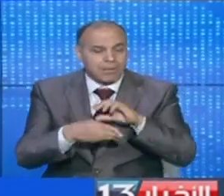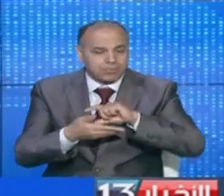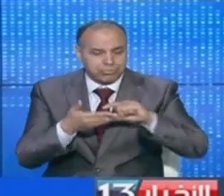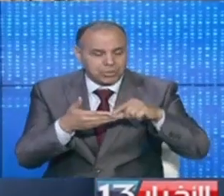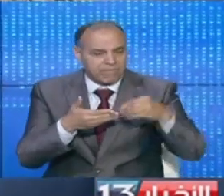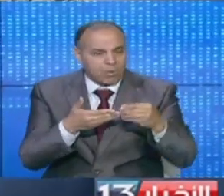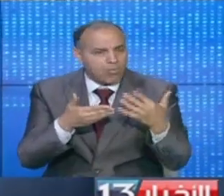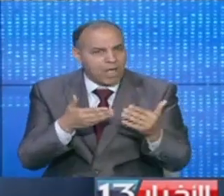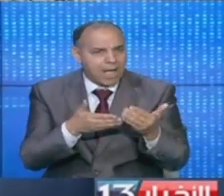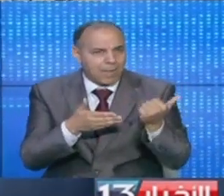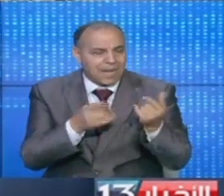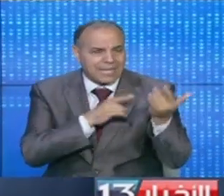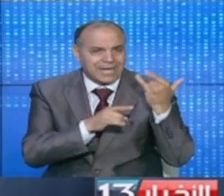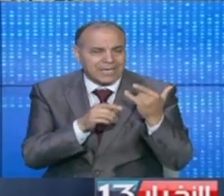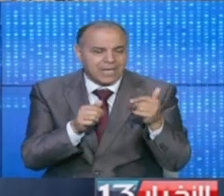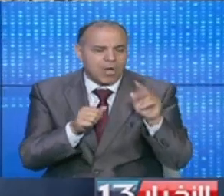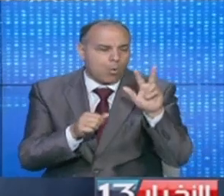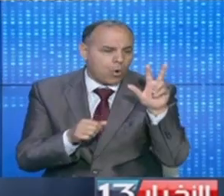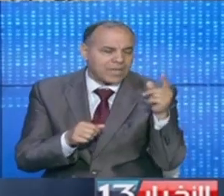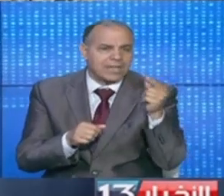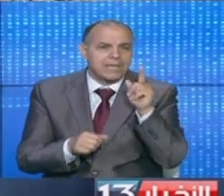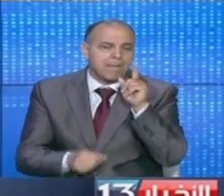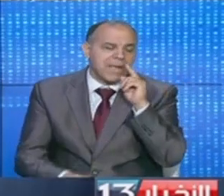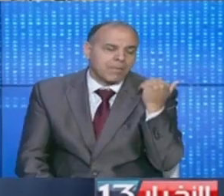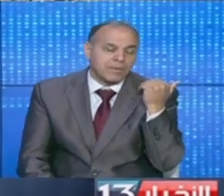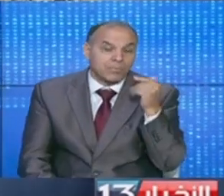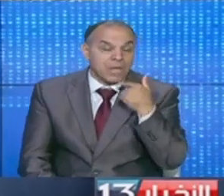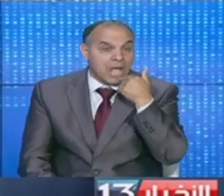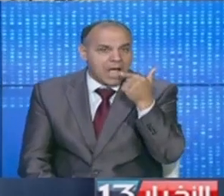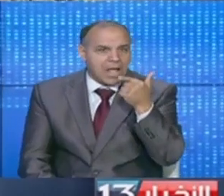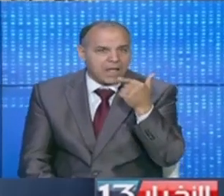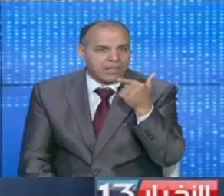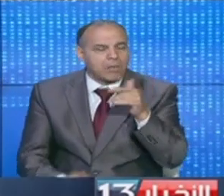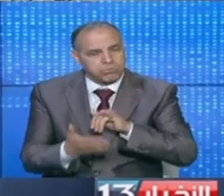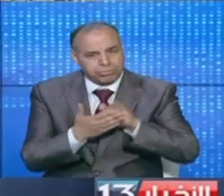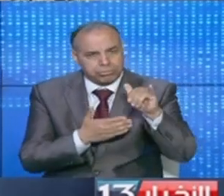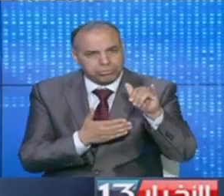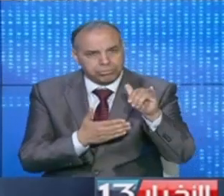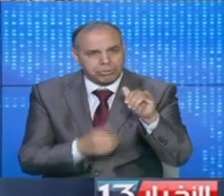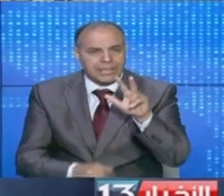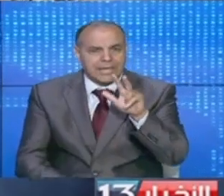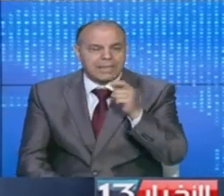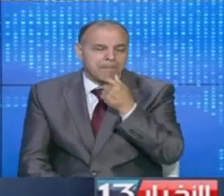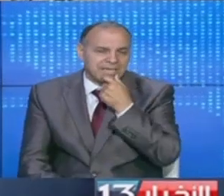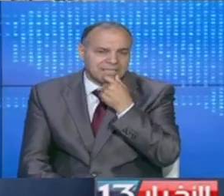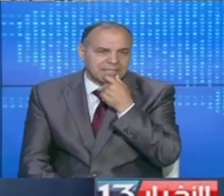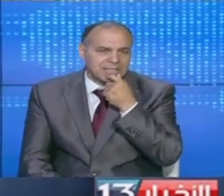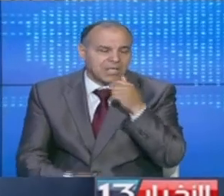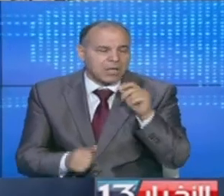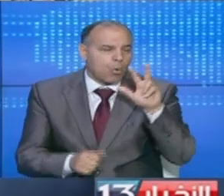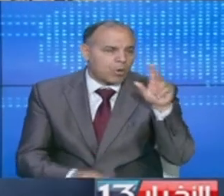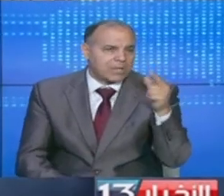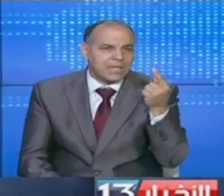المقتنيات قبل تاريخ الحادي والثلاثين من مائه الجاري وال صالحه للسفر بين الثالث من مارس الحادي